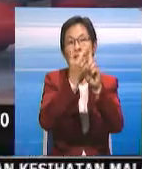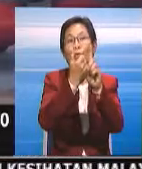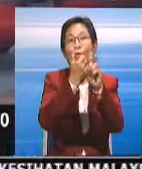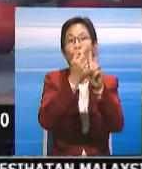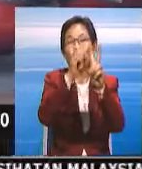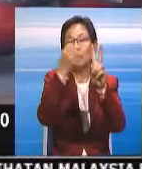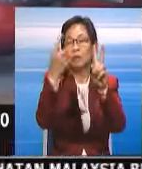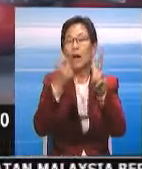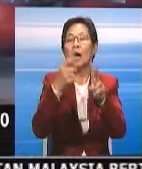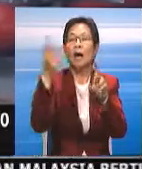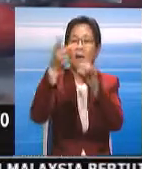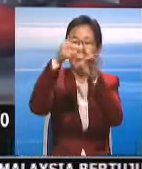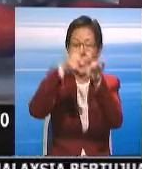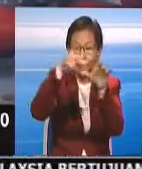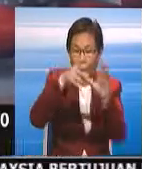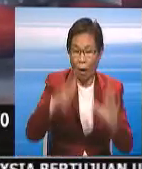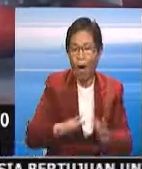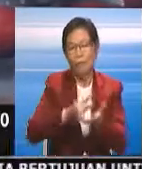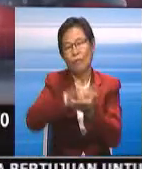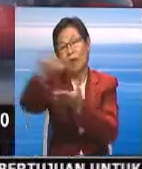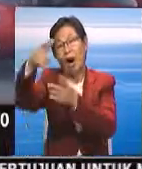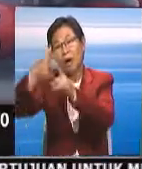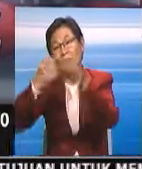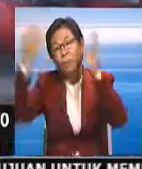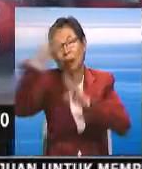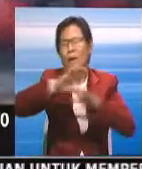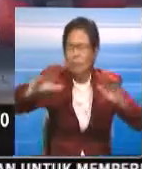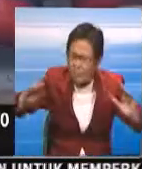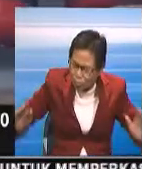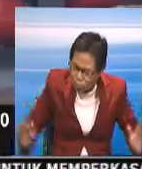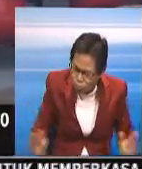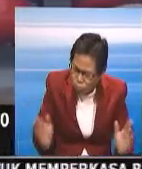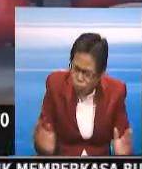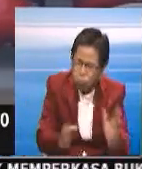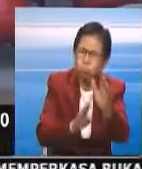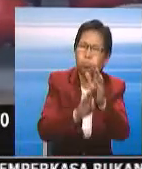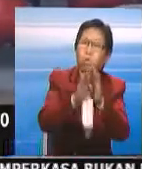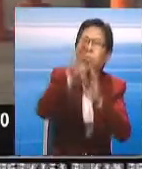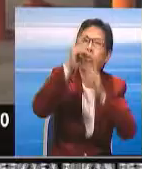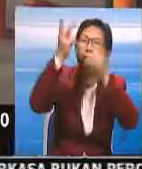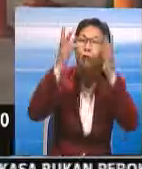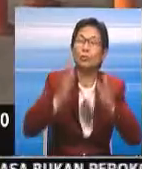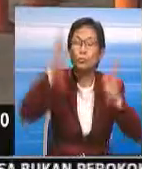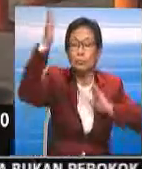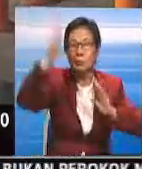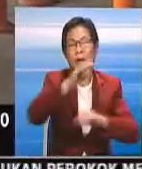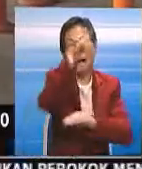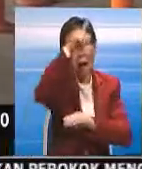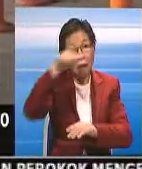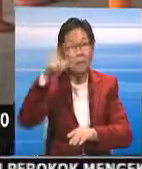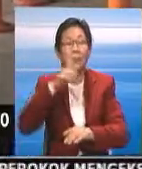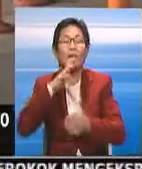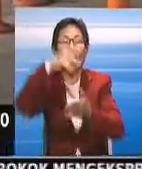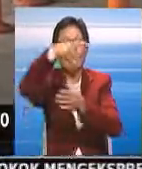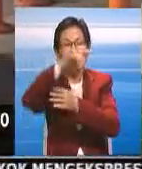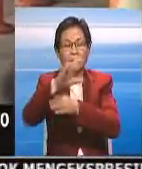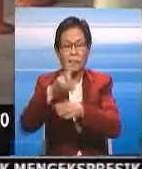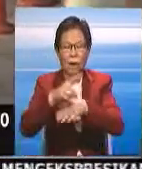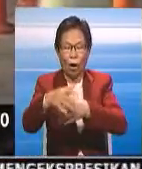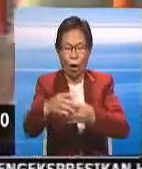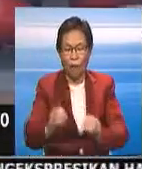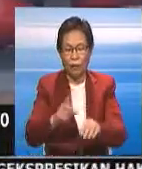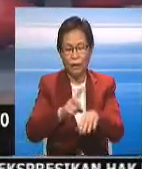yang berlepas dari Malaysia dan menggalakkan pertumbuhan pelancongan negara. Anthony berkata demikian dalam sidang media di kementeriannya